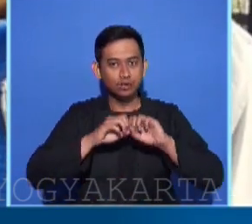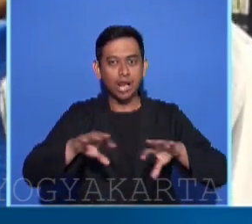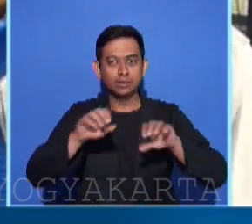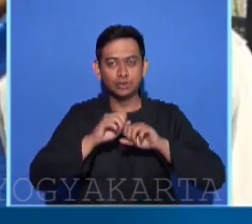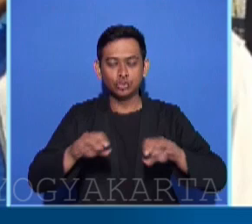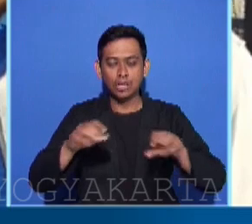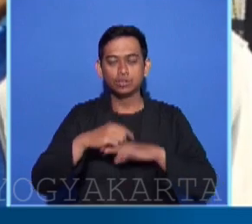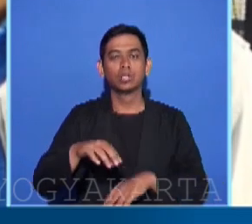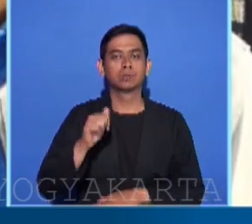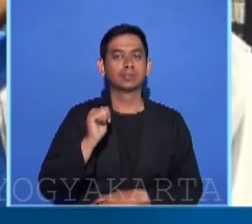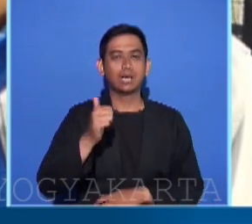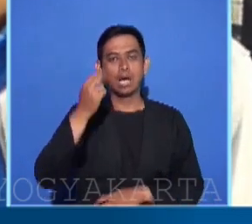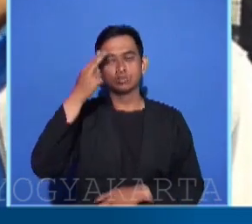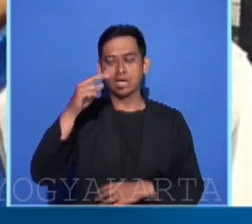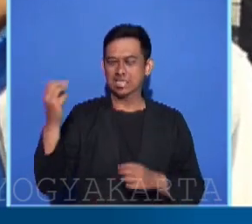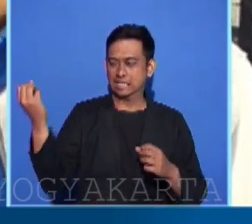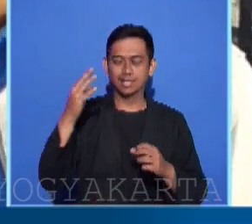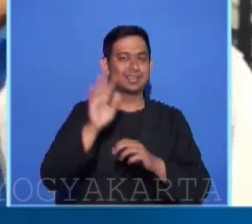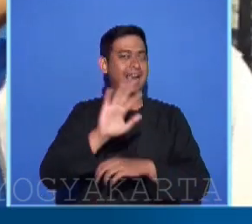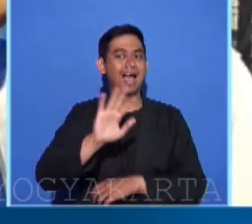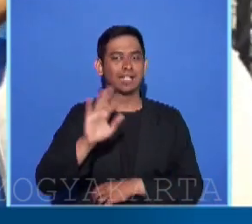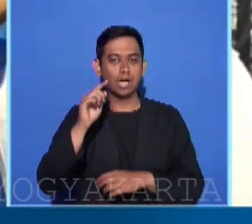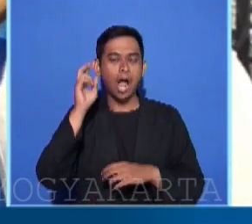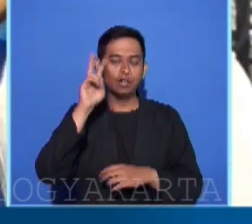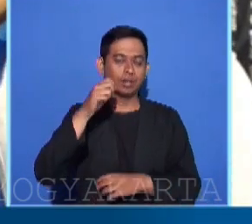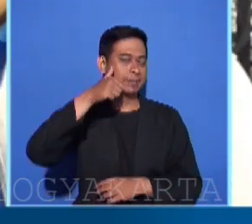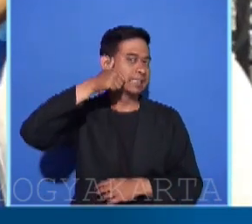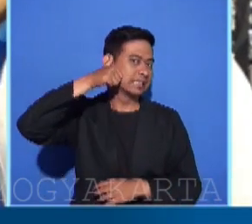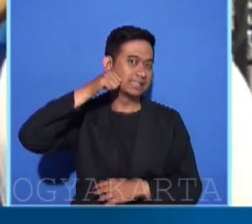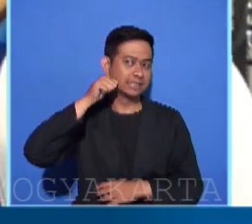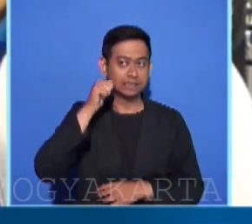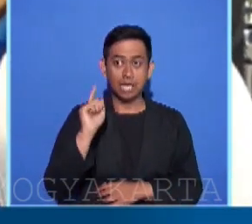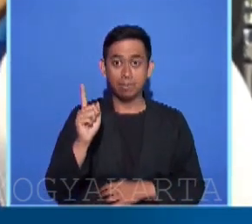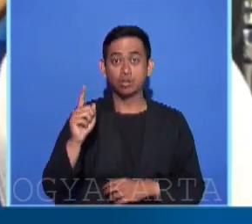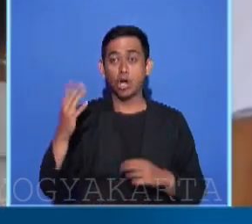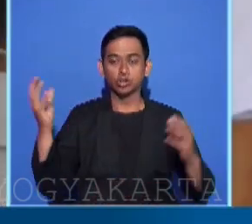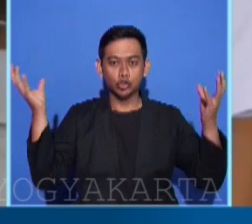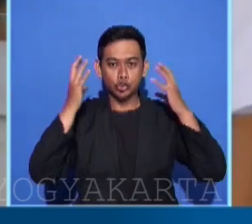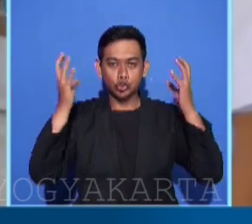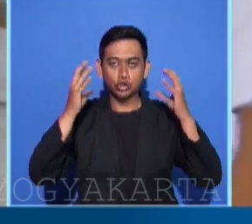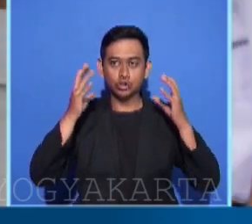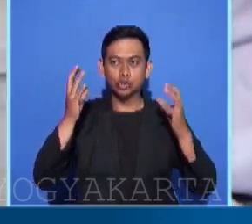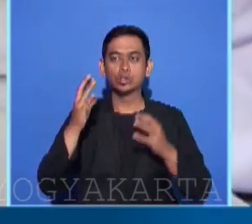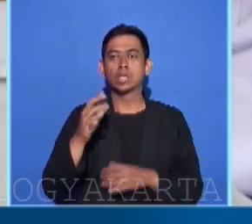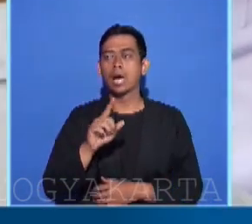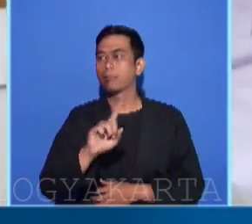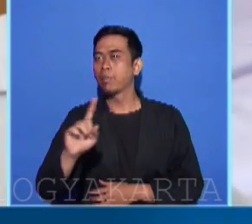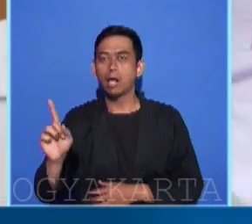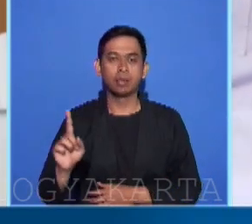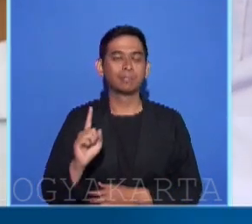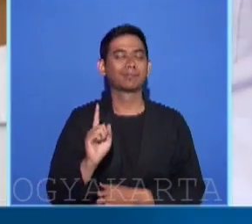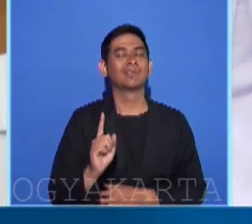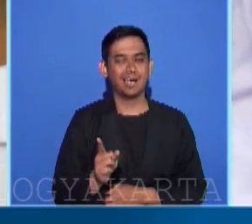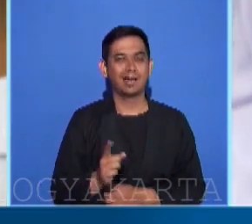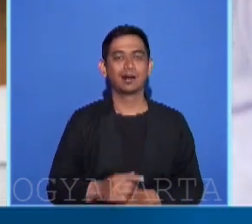mengatasi gangguan pendengaran karena bising karena bising ada di sekitar kita bakti sosial bersih-bersih telinga dan